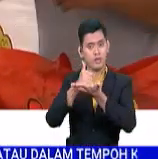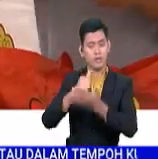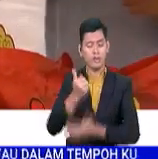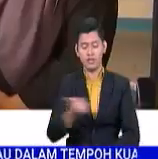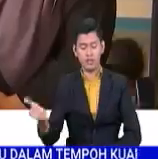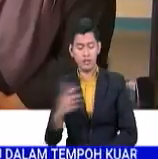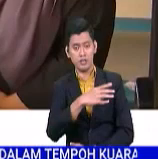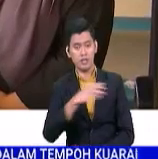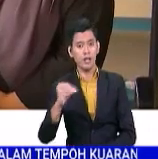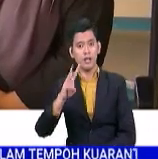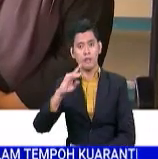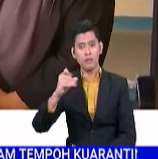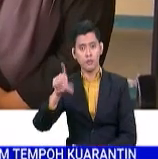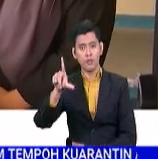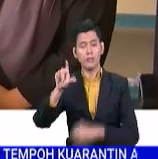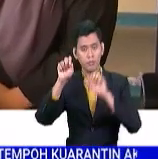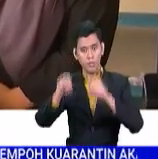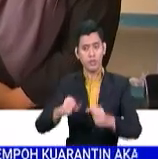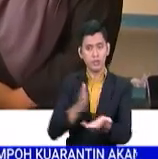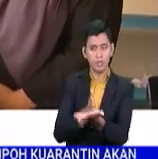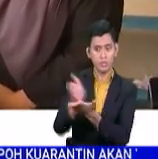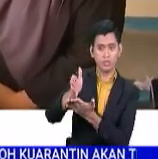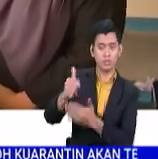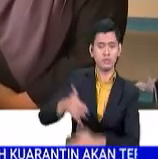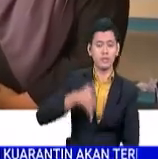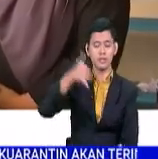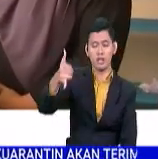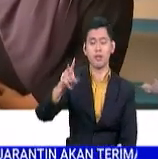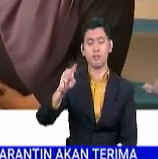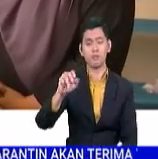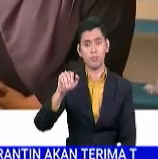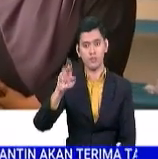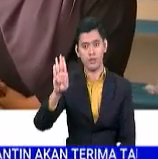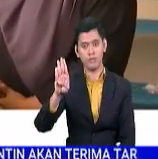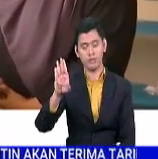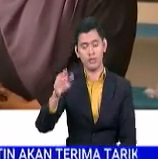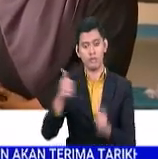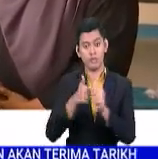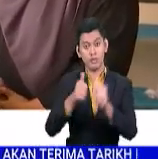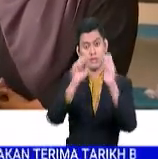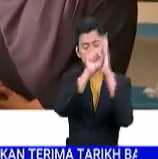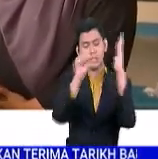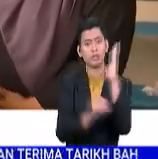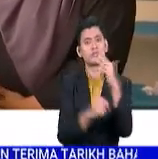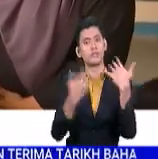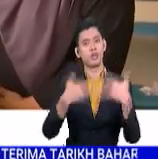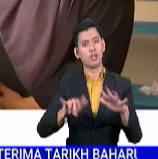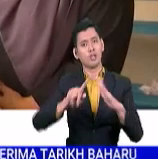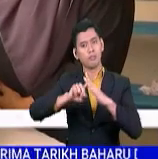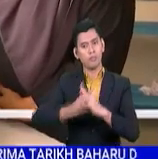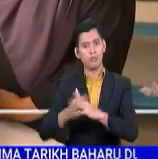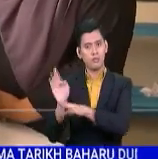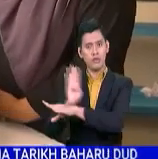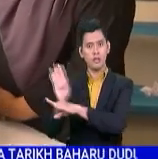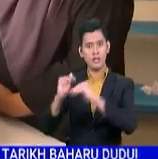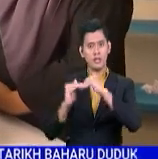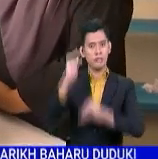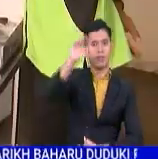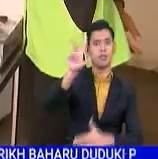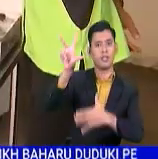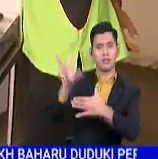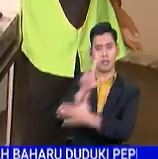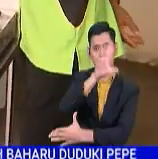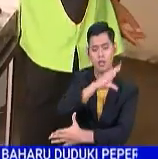mahupun modal, boleh terus ke Pejabat MUIB Cawangan Daerah dengan memenuhi syarat, iaitu telah memulakan perniagaan lebih 3